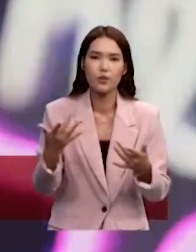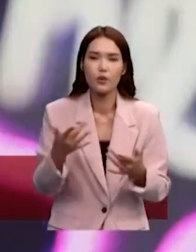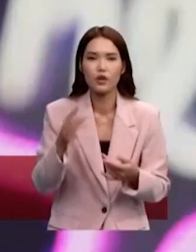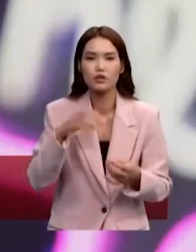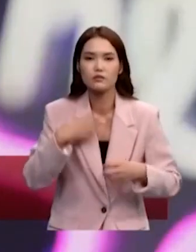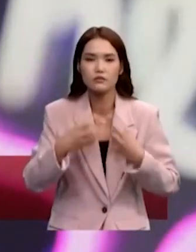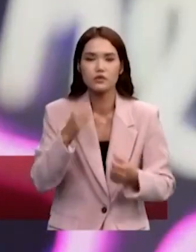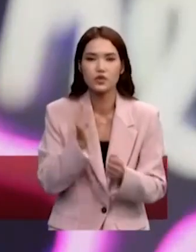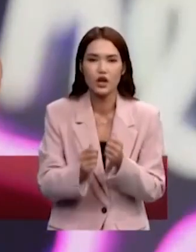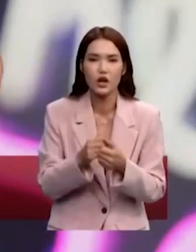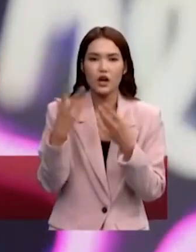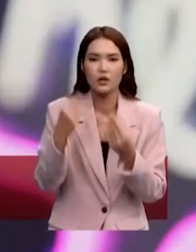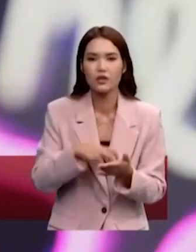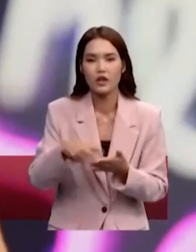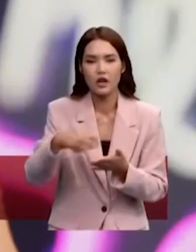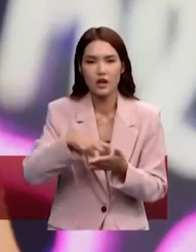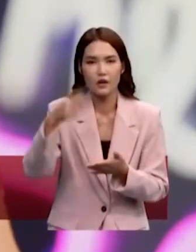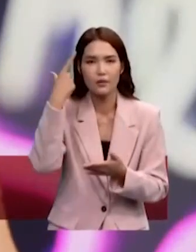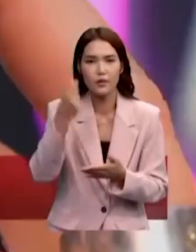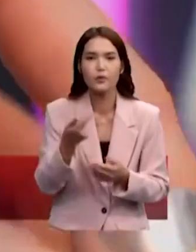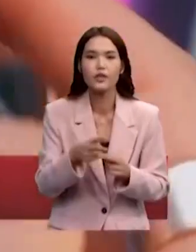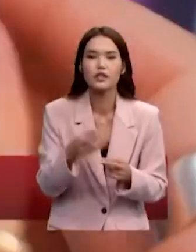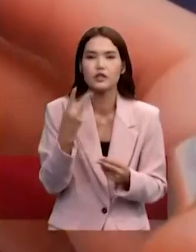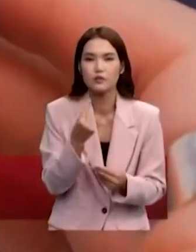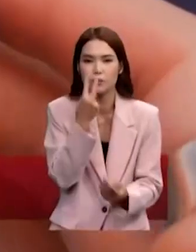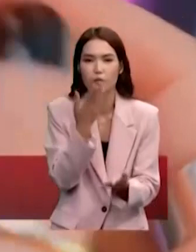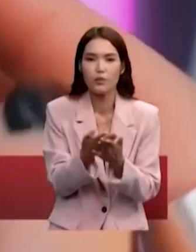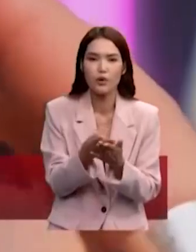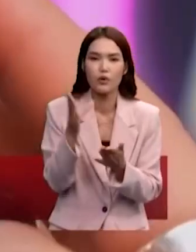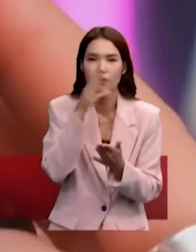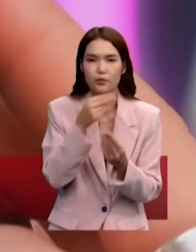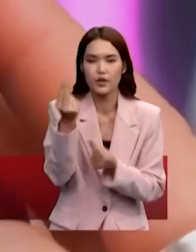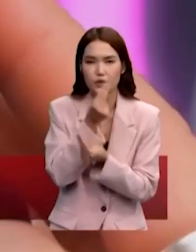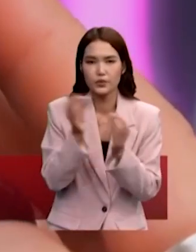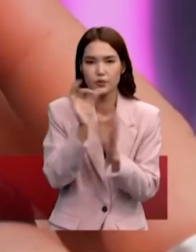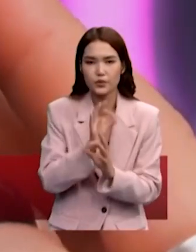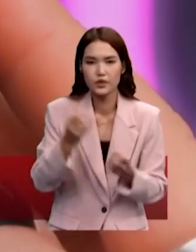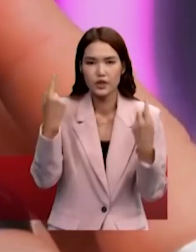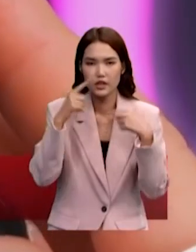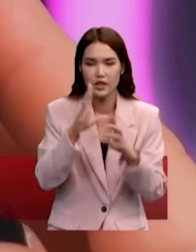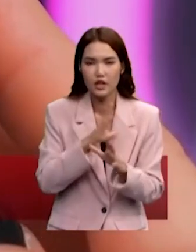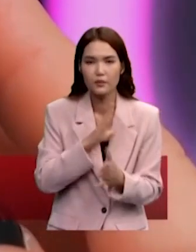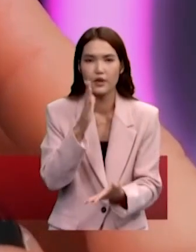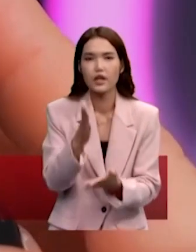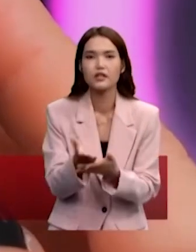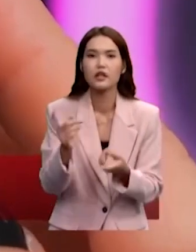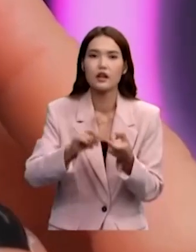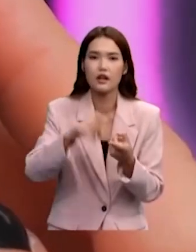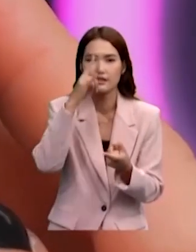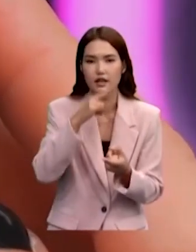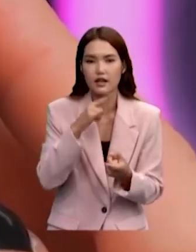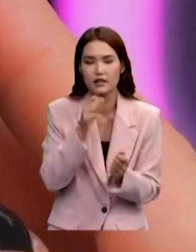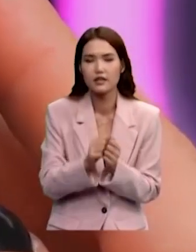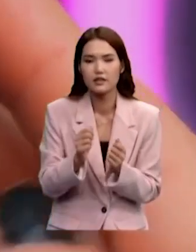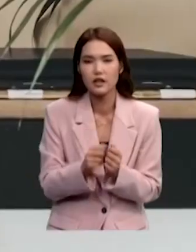Буквально каждый день выходит новая информация, где, кого и как сможет заменить искусственный интеллект. Например, в Казахстане в ближайшие годы из-за чата